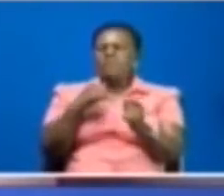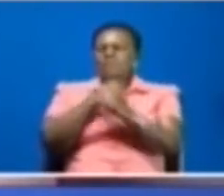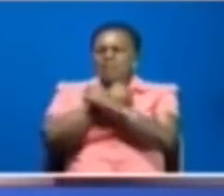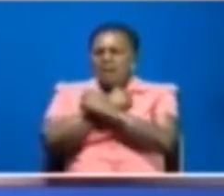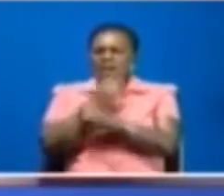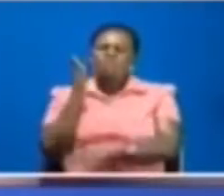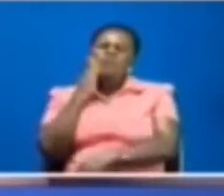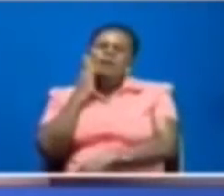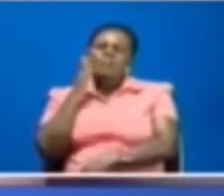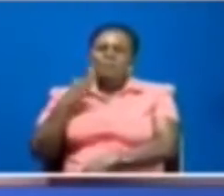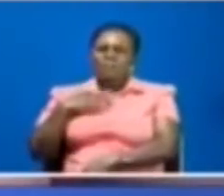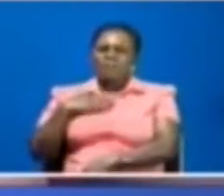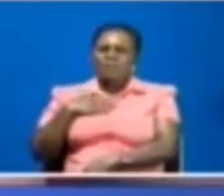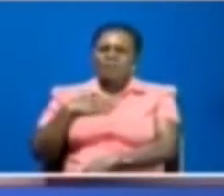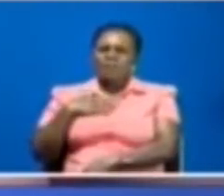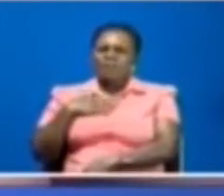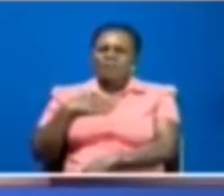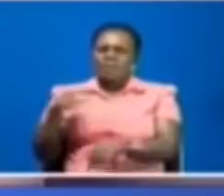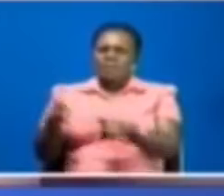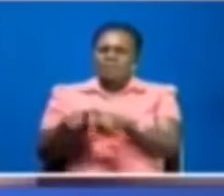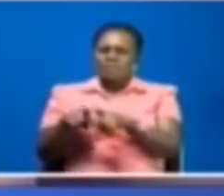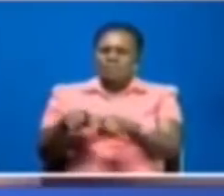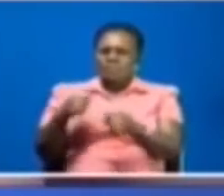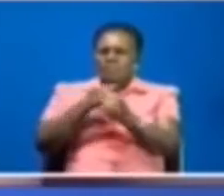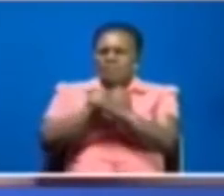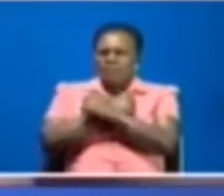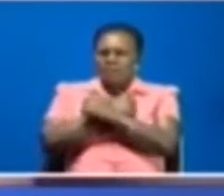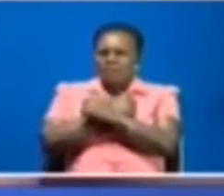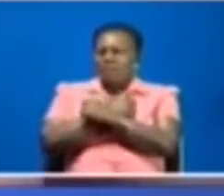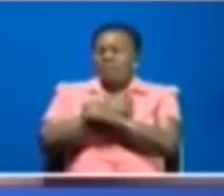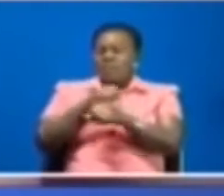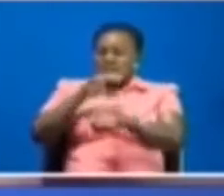mamangu. Nata pia napenda mama ya Sharon. In case